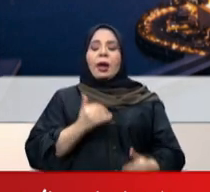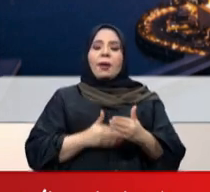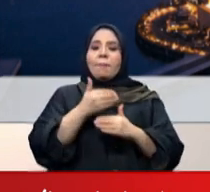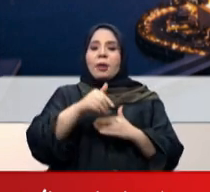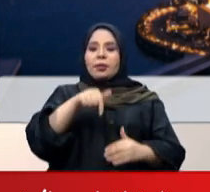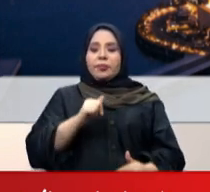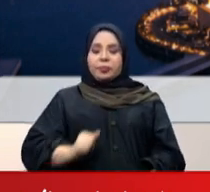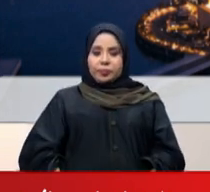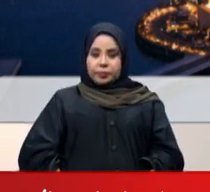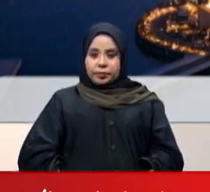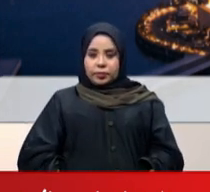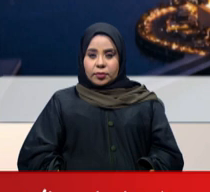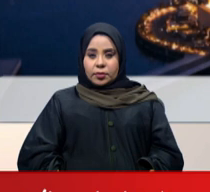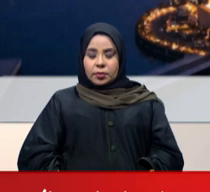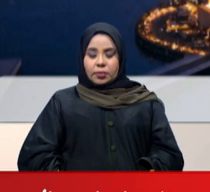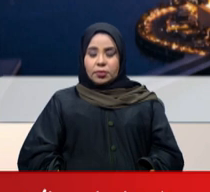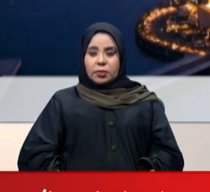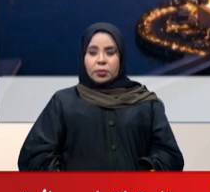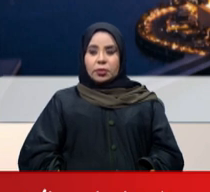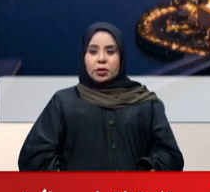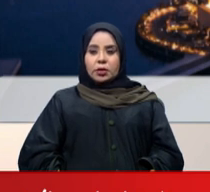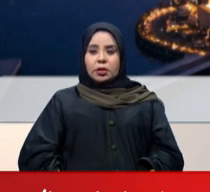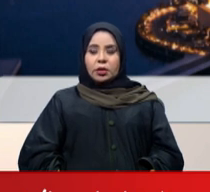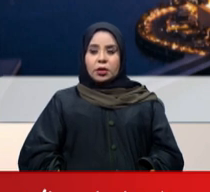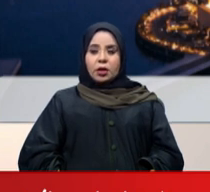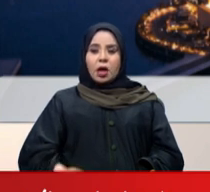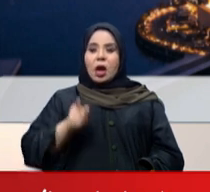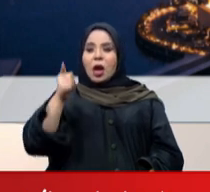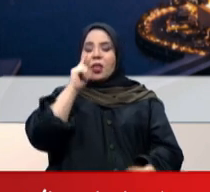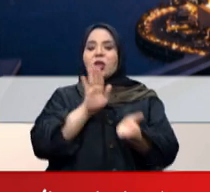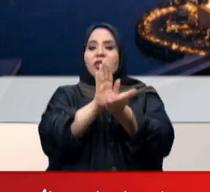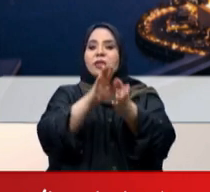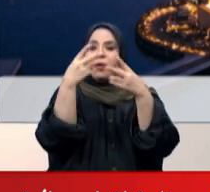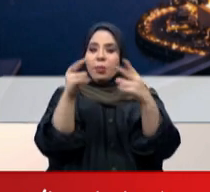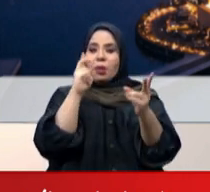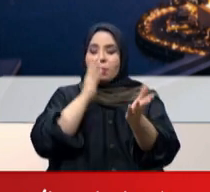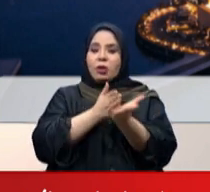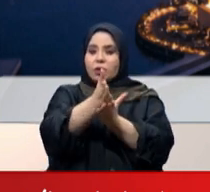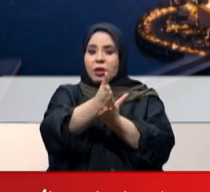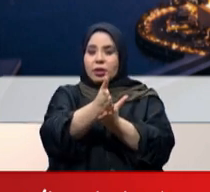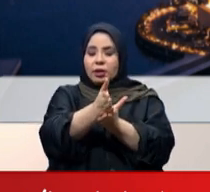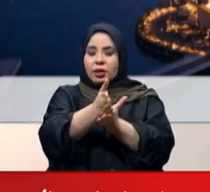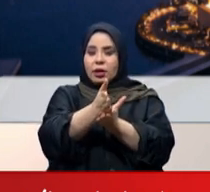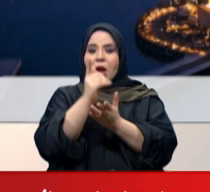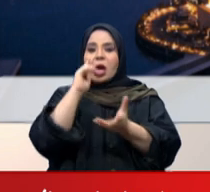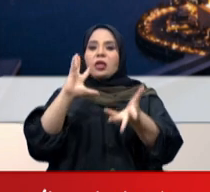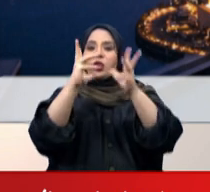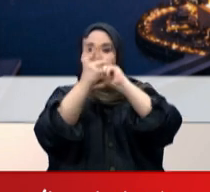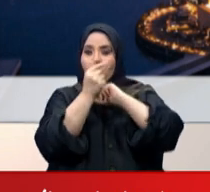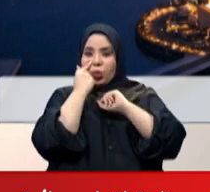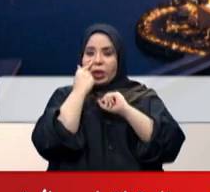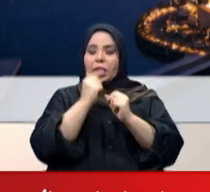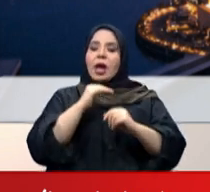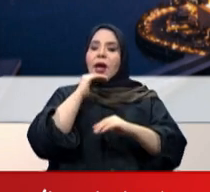جميع المحافل الدولية، والتي نرى أن هذه الجائزة ستفتح لنا المجال والفرص لتطوير أعمالنا على الصعيد